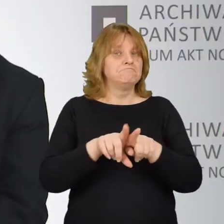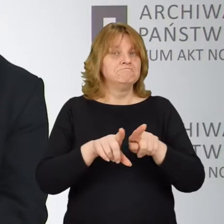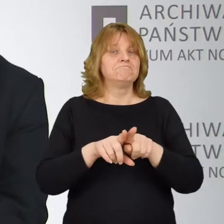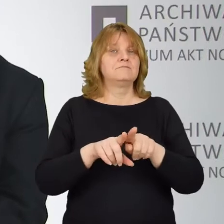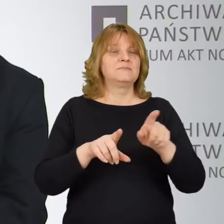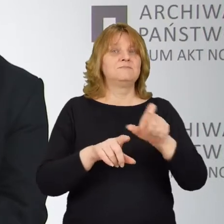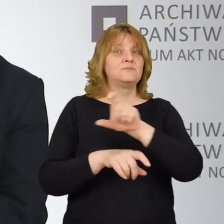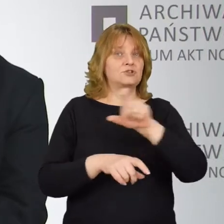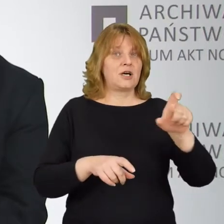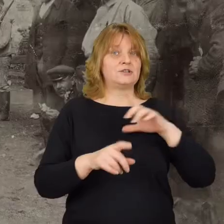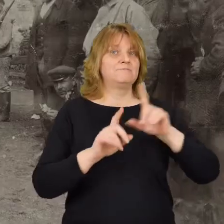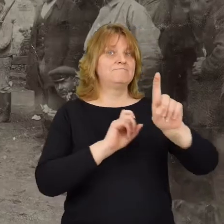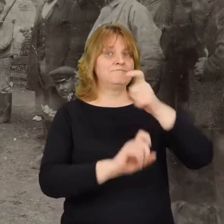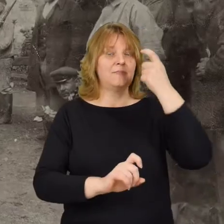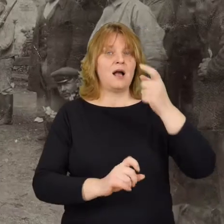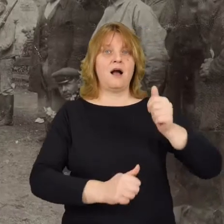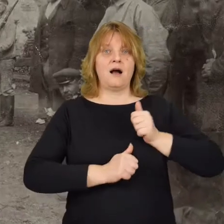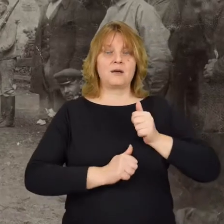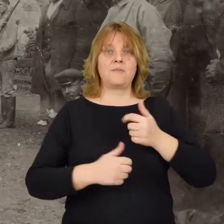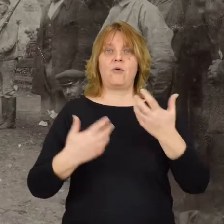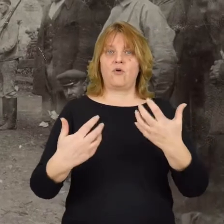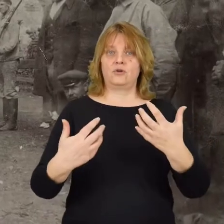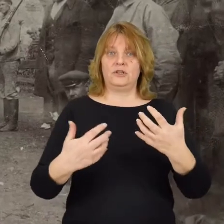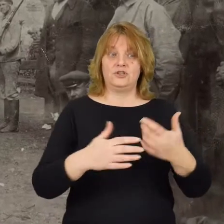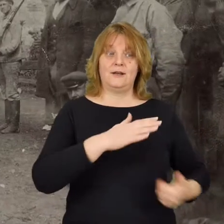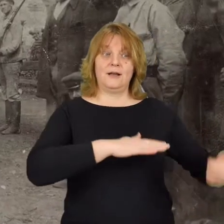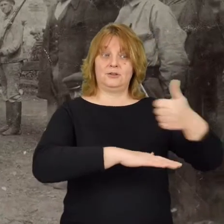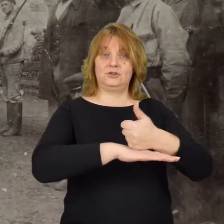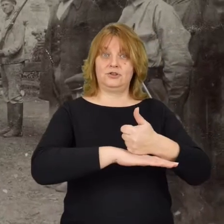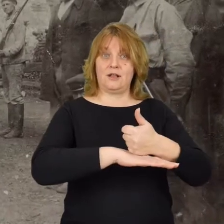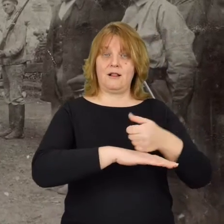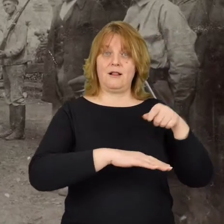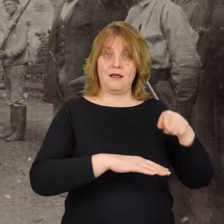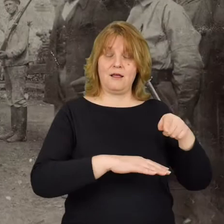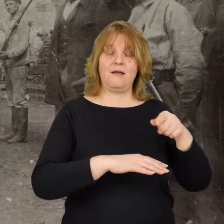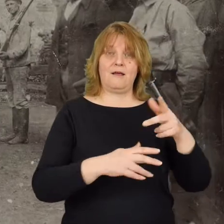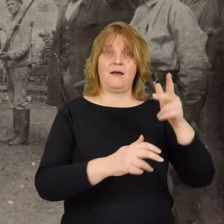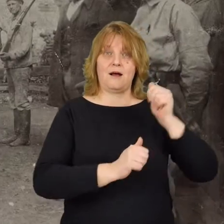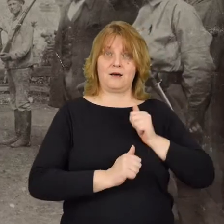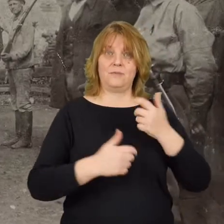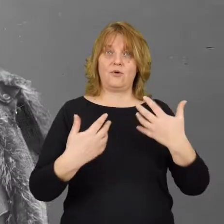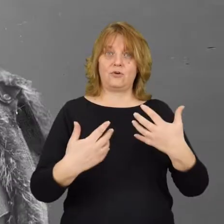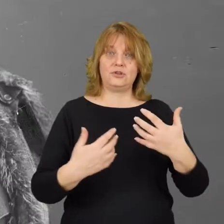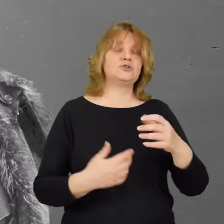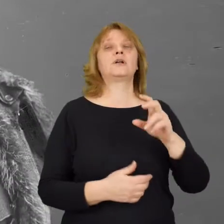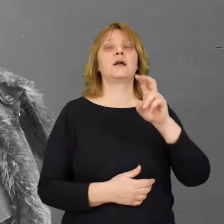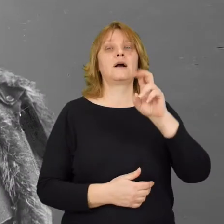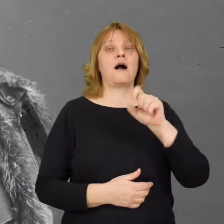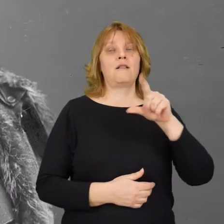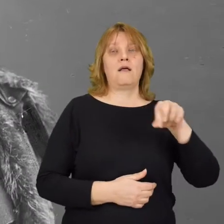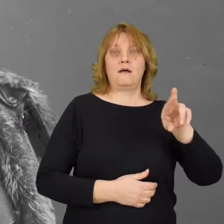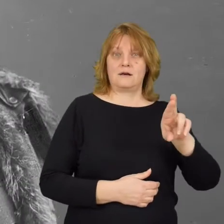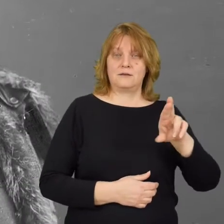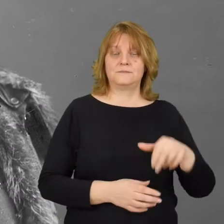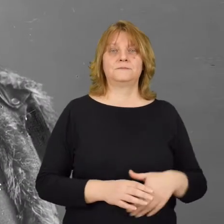Jednocześnie zostaje powołana Armia Ochotnicza. Na czele Armii Ochotniczej naczelny wódz postawił generała